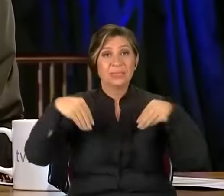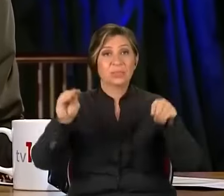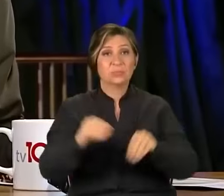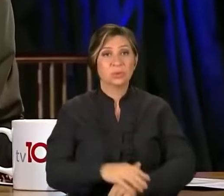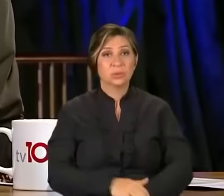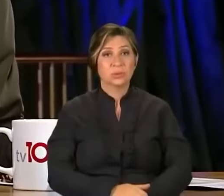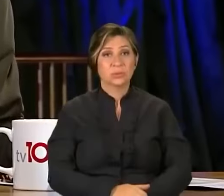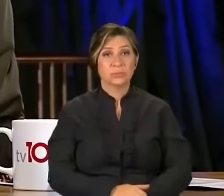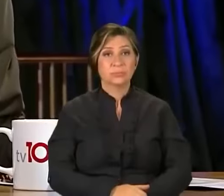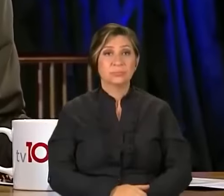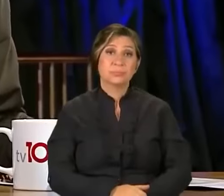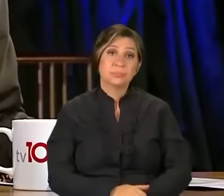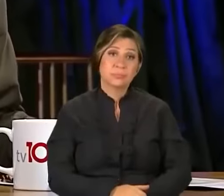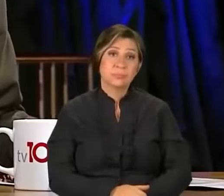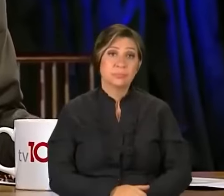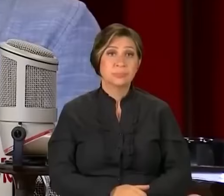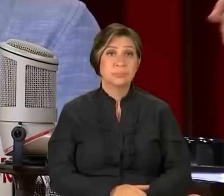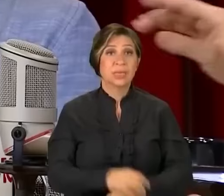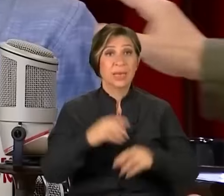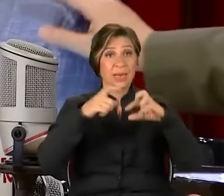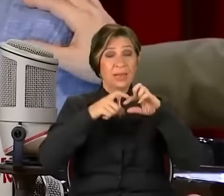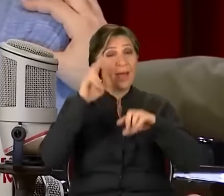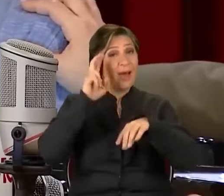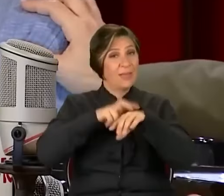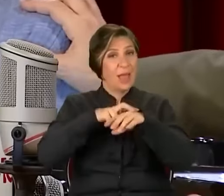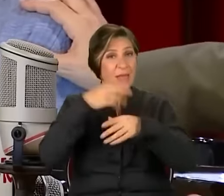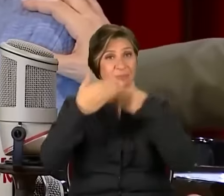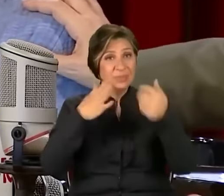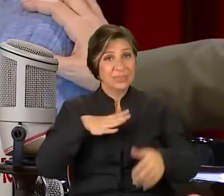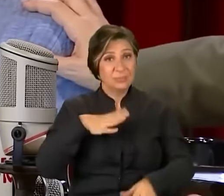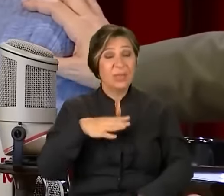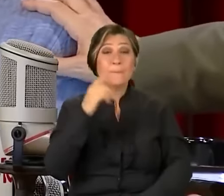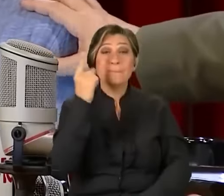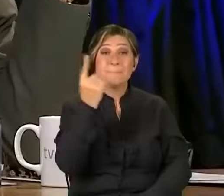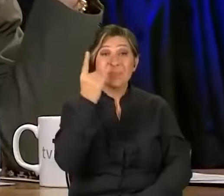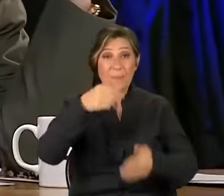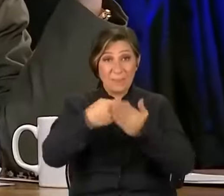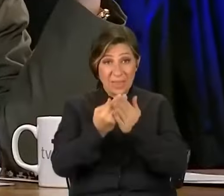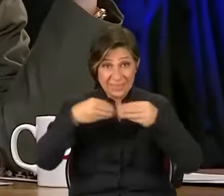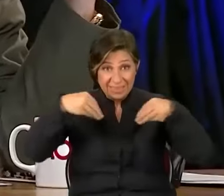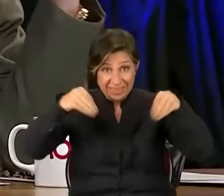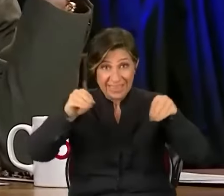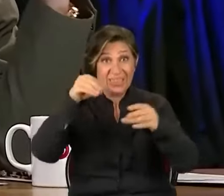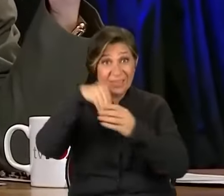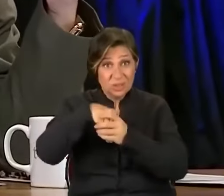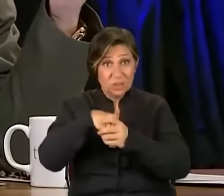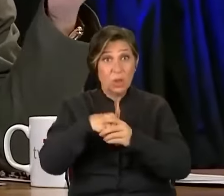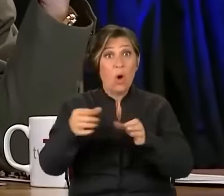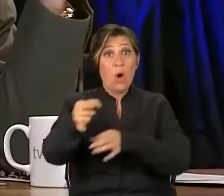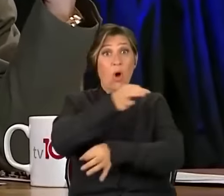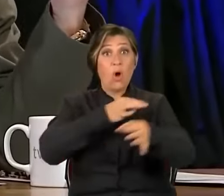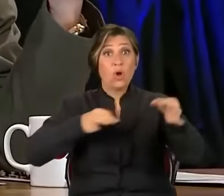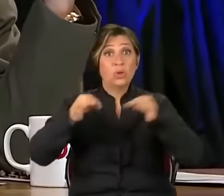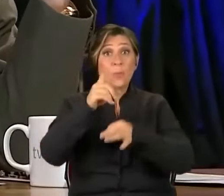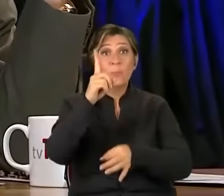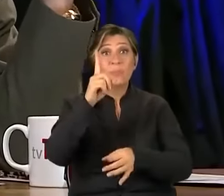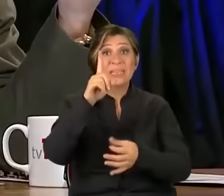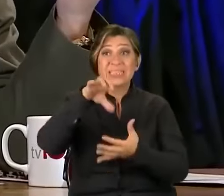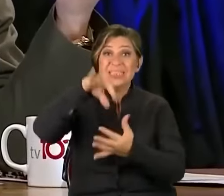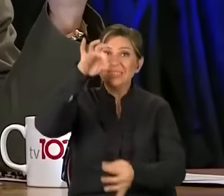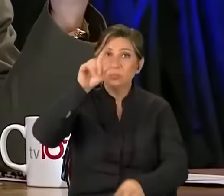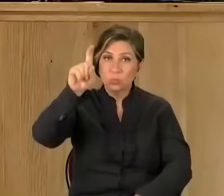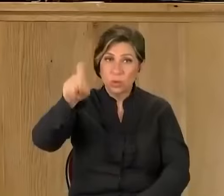satılmıştı. Rihanna ile anımı anlatmamı ister misin? Lütfen hemen anı. Ve bir tane sadece bilet satıldığı için organizatörler bu bir